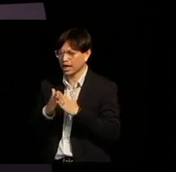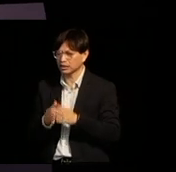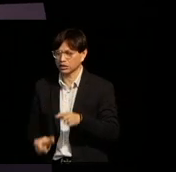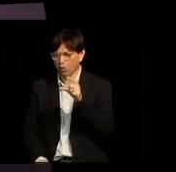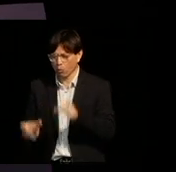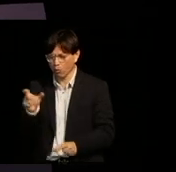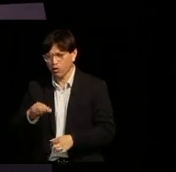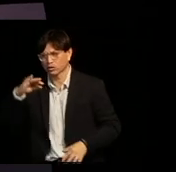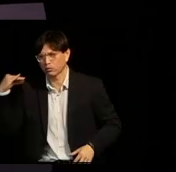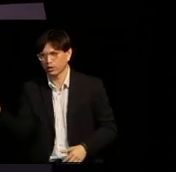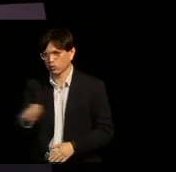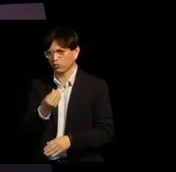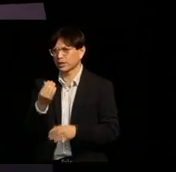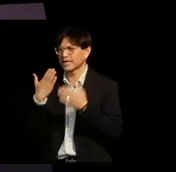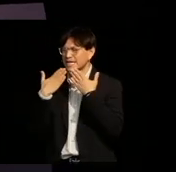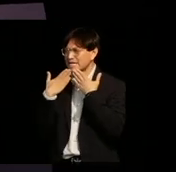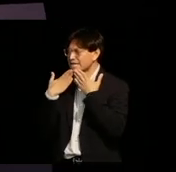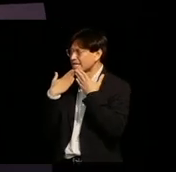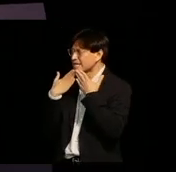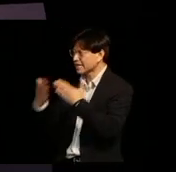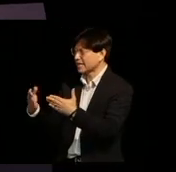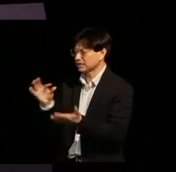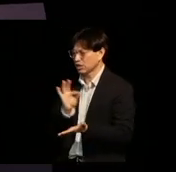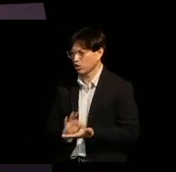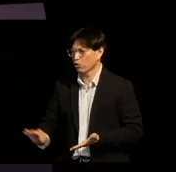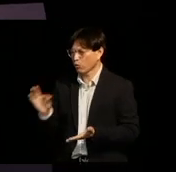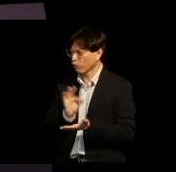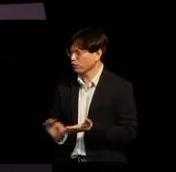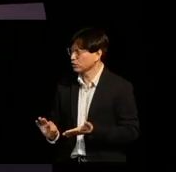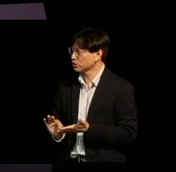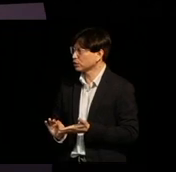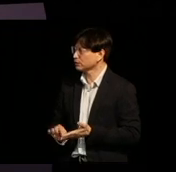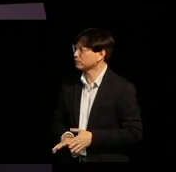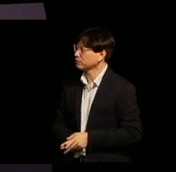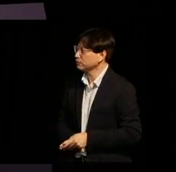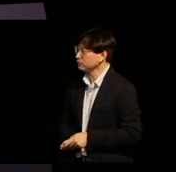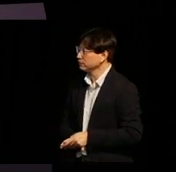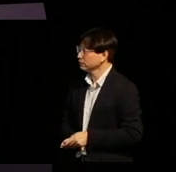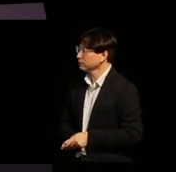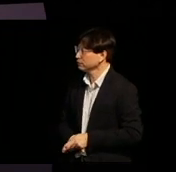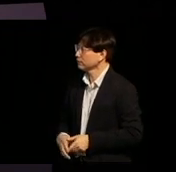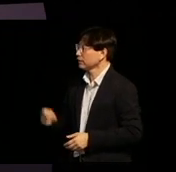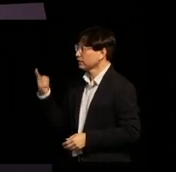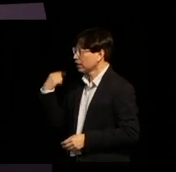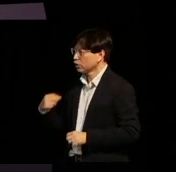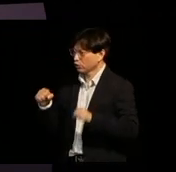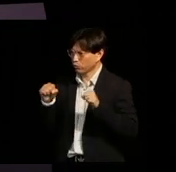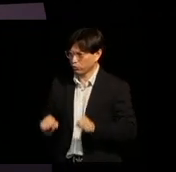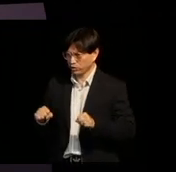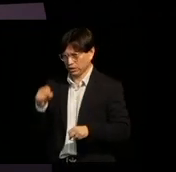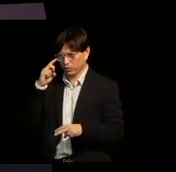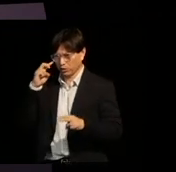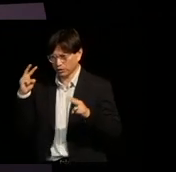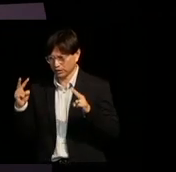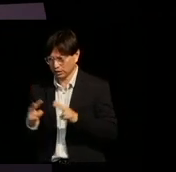tutti Vi ringrazio ringrazio l'ufficio Cioè catechistico anche chi dietro le quinte ha reso sempre possibili questi incontri grazie